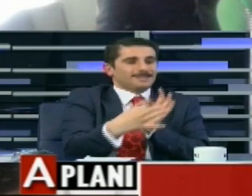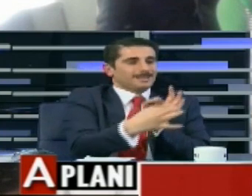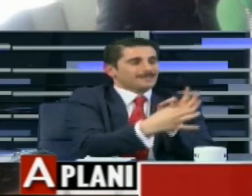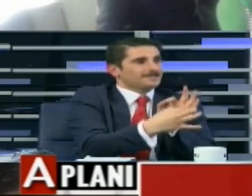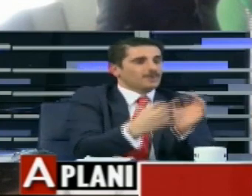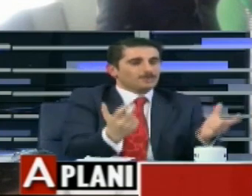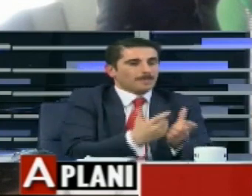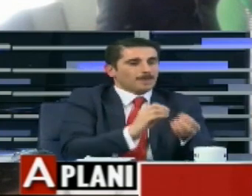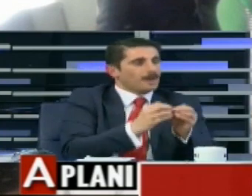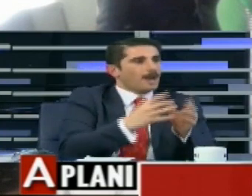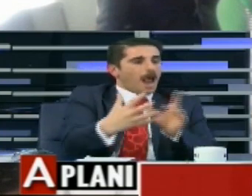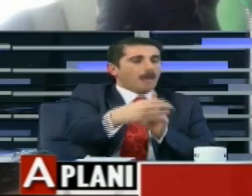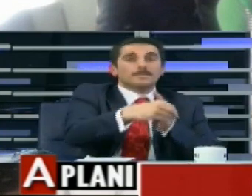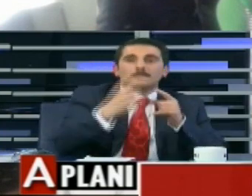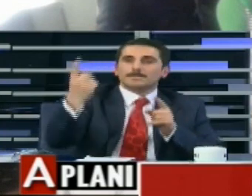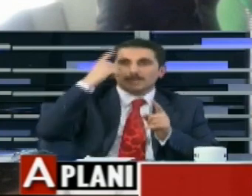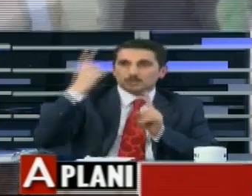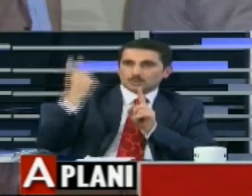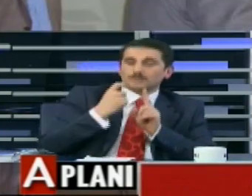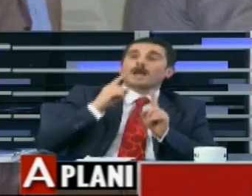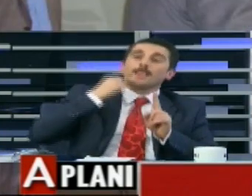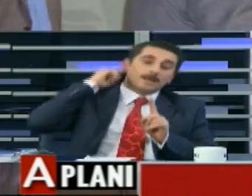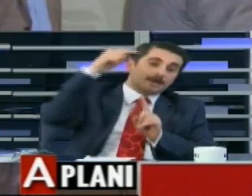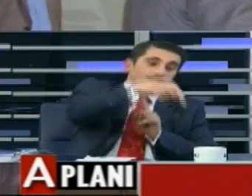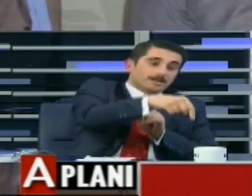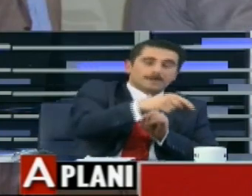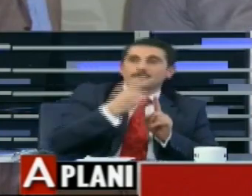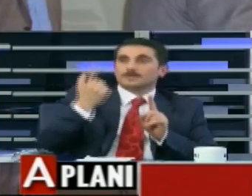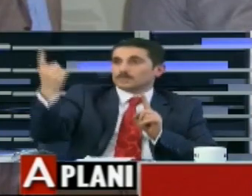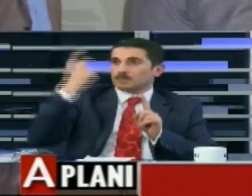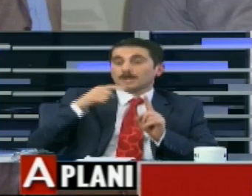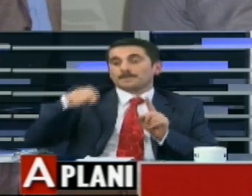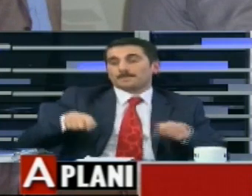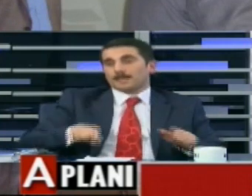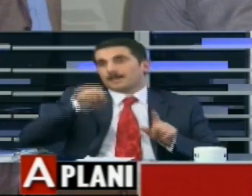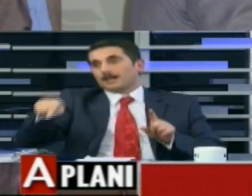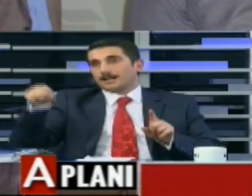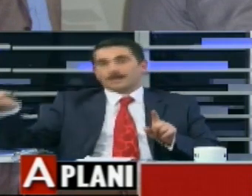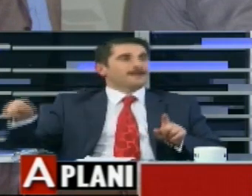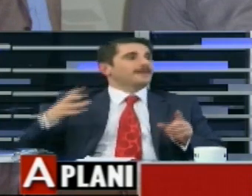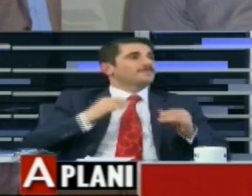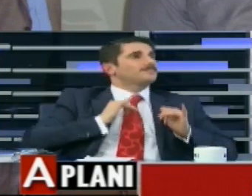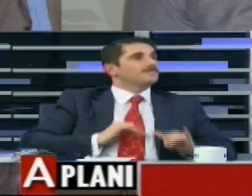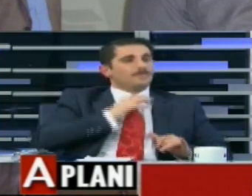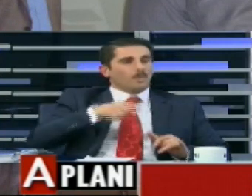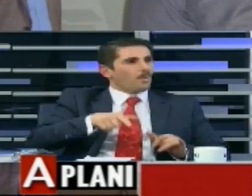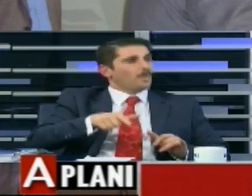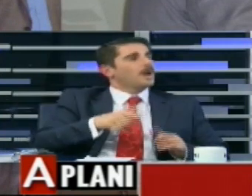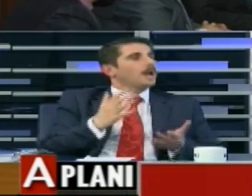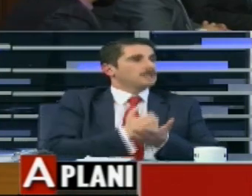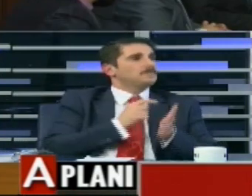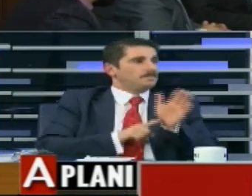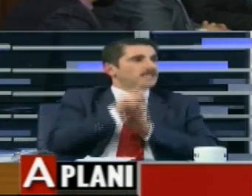işitme engelli bireyler toplumun sesini daha iyi duyurabilirler. Ya da işaret dili bilen bireyler daha iyi